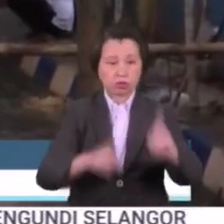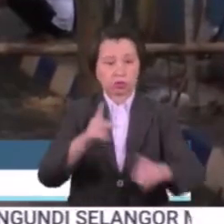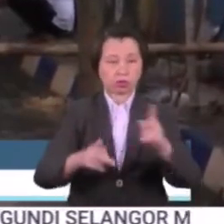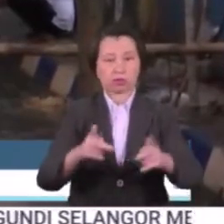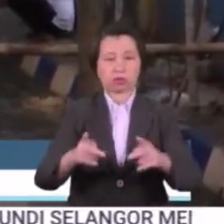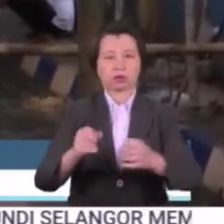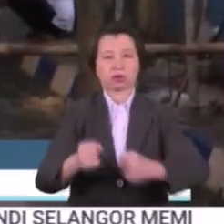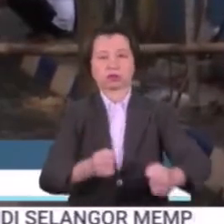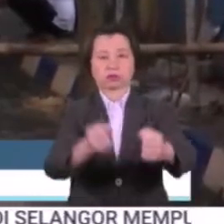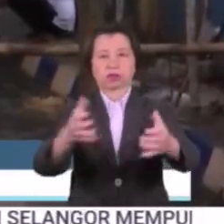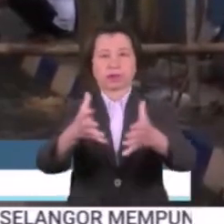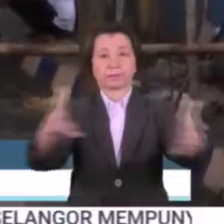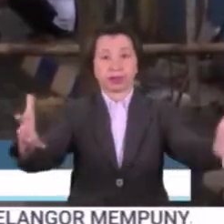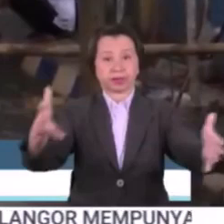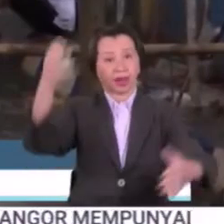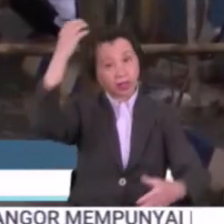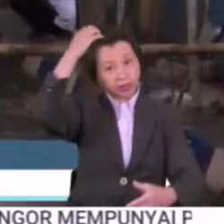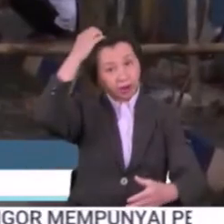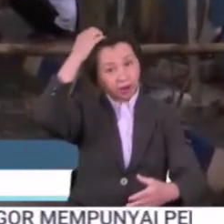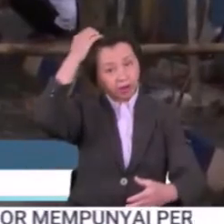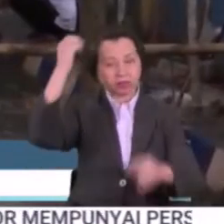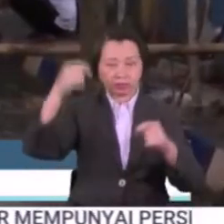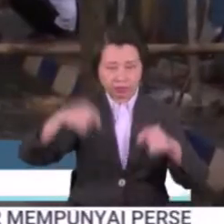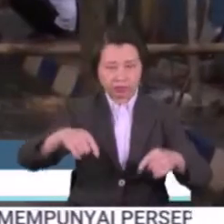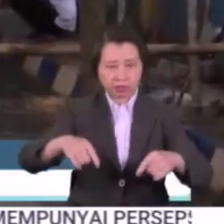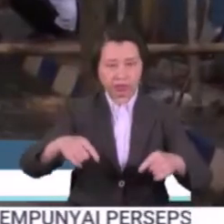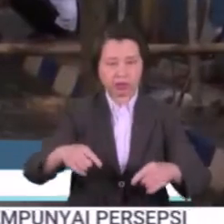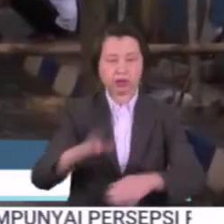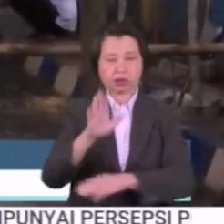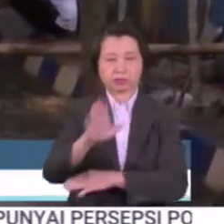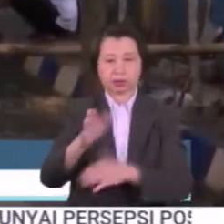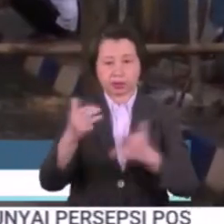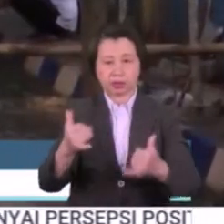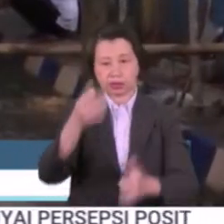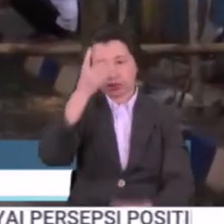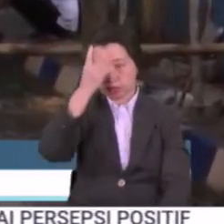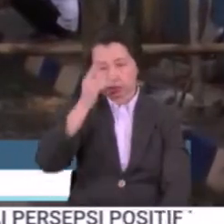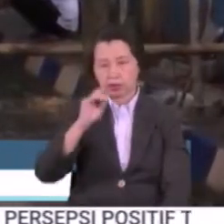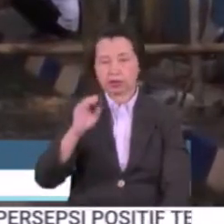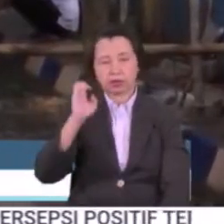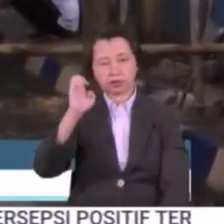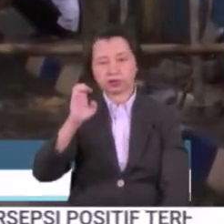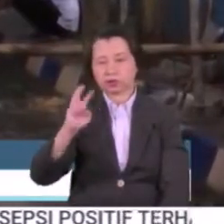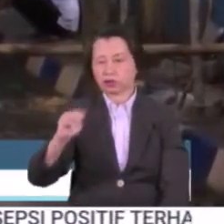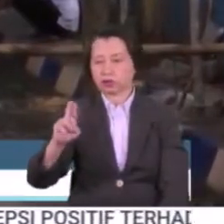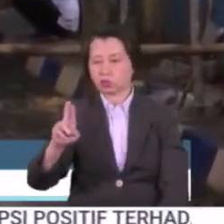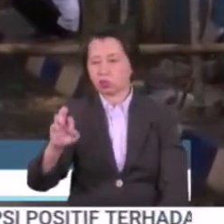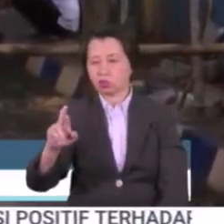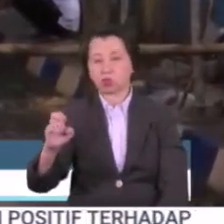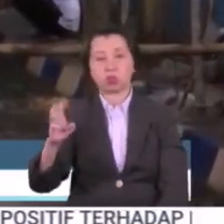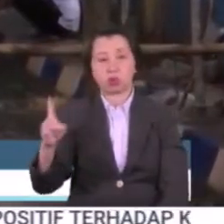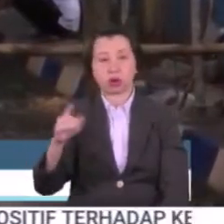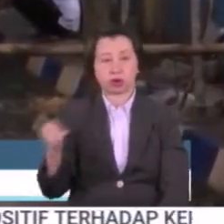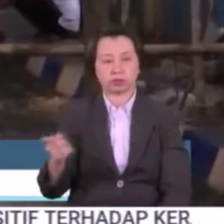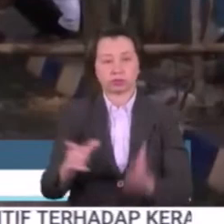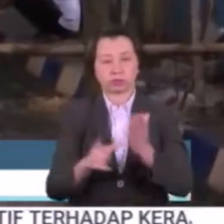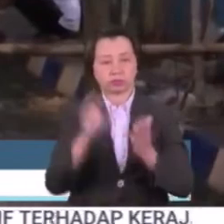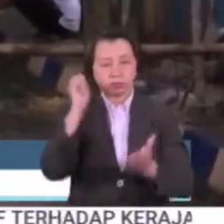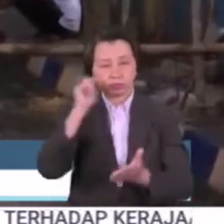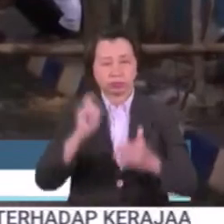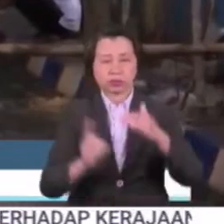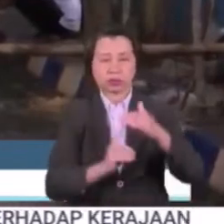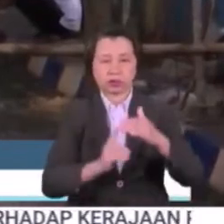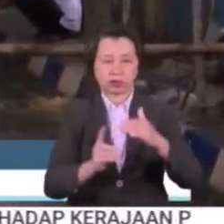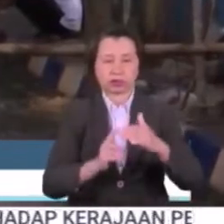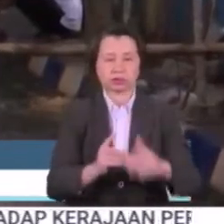ujung minggu ini baik untuk berkongsi lebih lanjut bersama kita petani ini Datuk cewek murah sayang ramzan merupakan timbalan ketua setiap usaha dasar